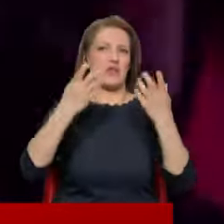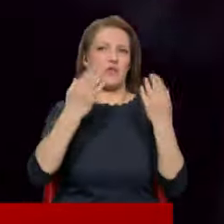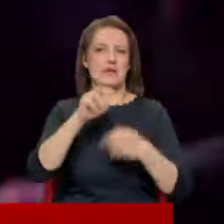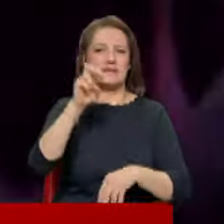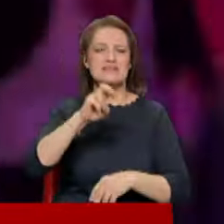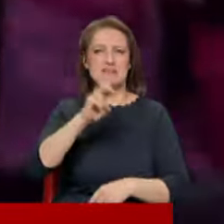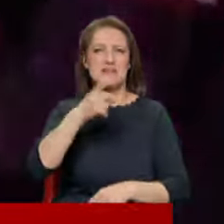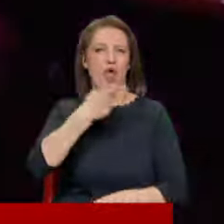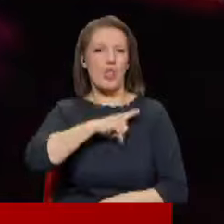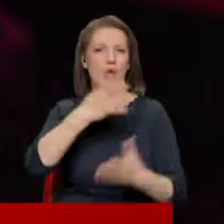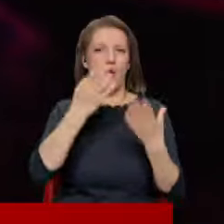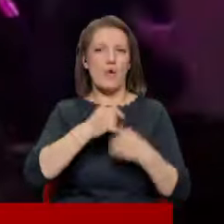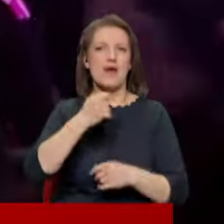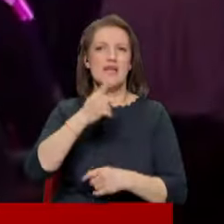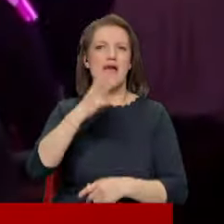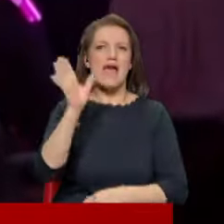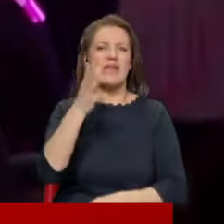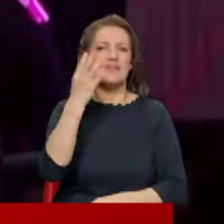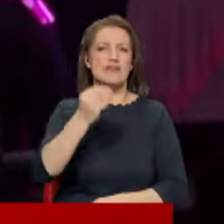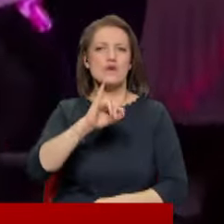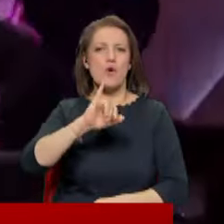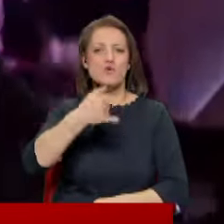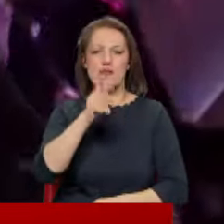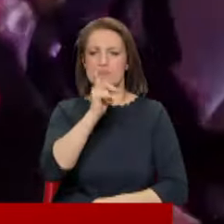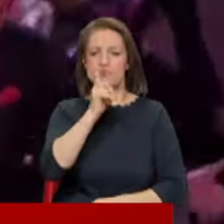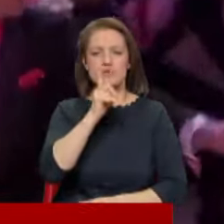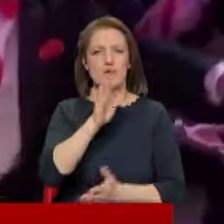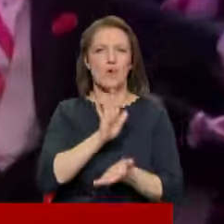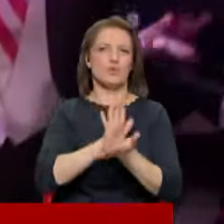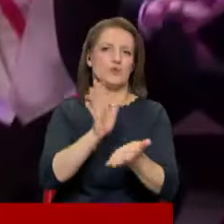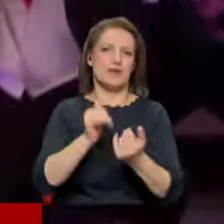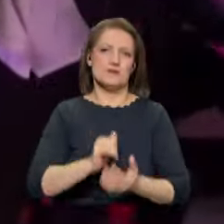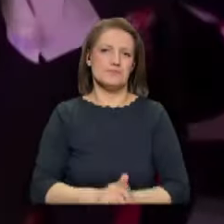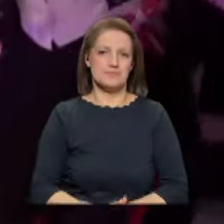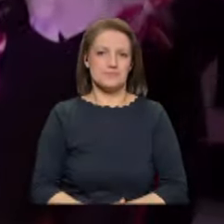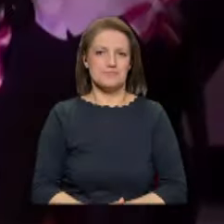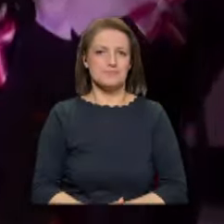aday gösterilen film törenden en iyi orijinal müzik ödülüyle ayrıldı.